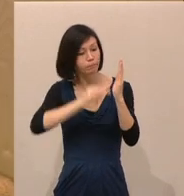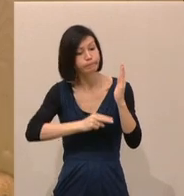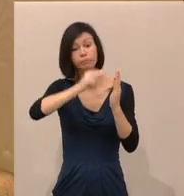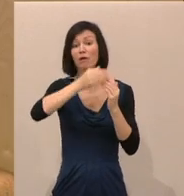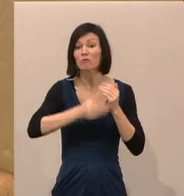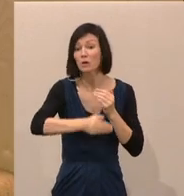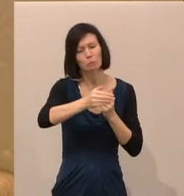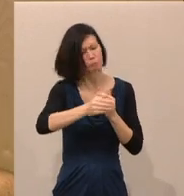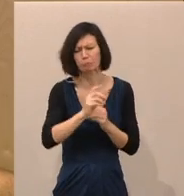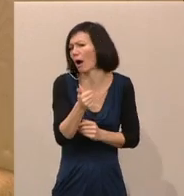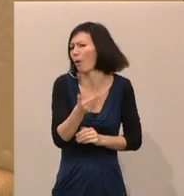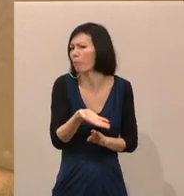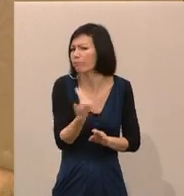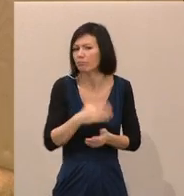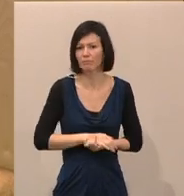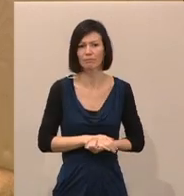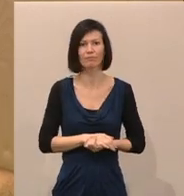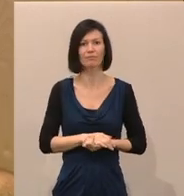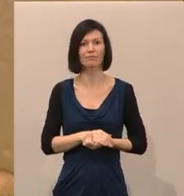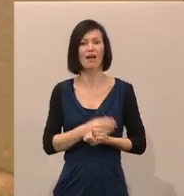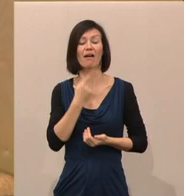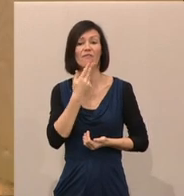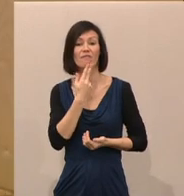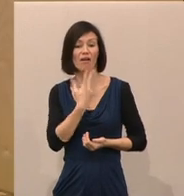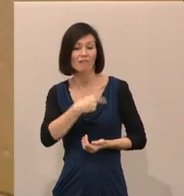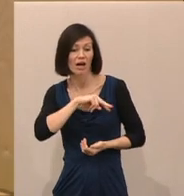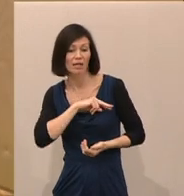Die Betrauung von unzuständigen Ausschüssen.